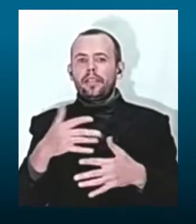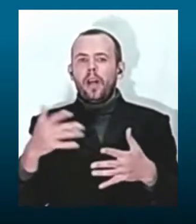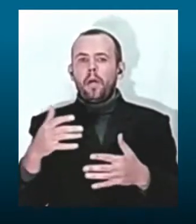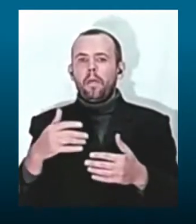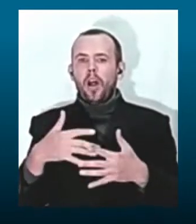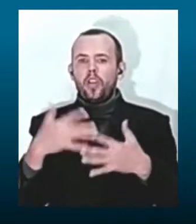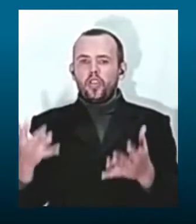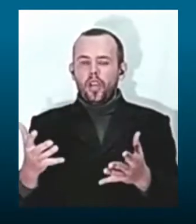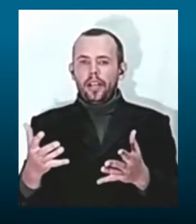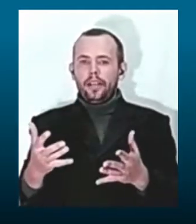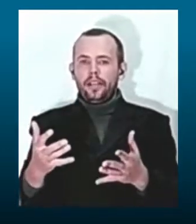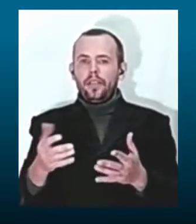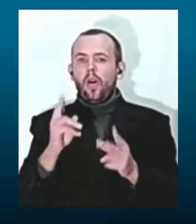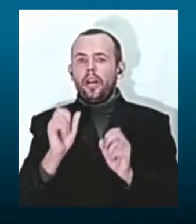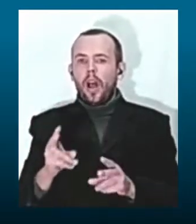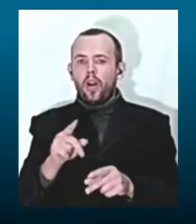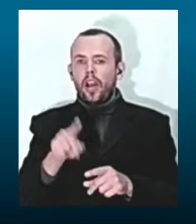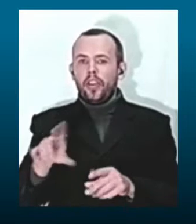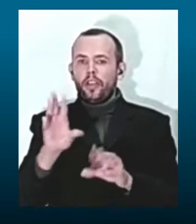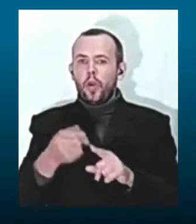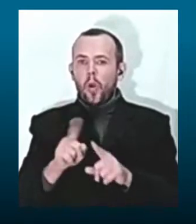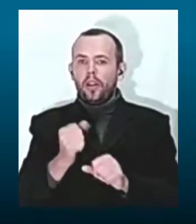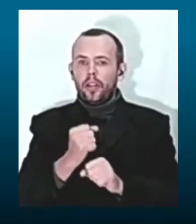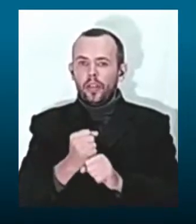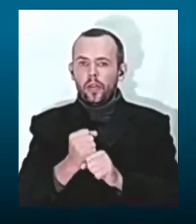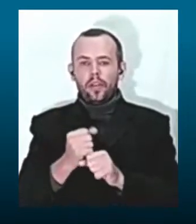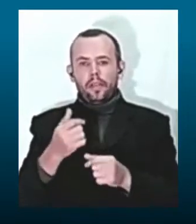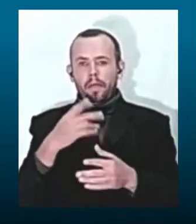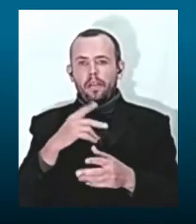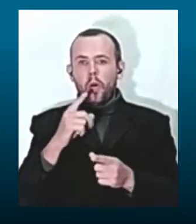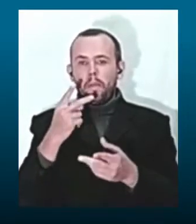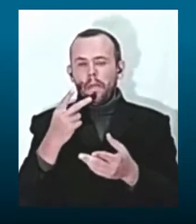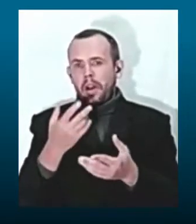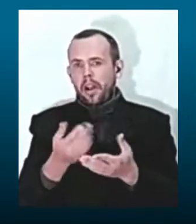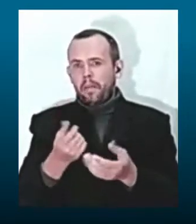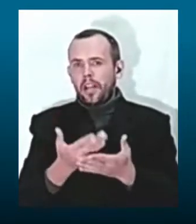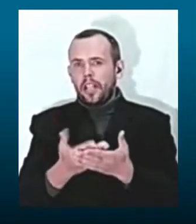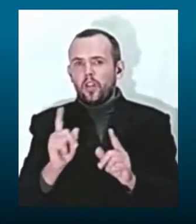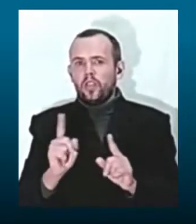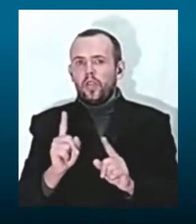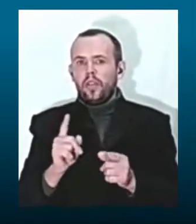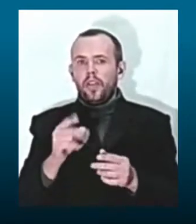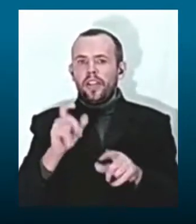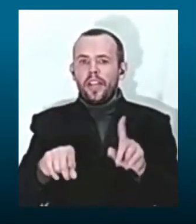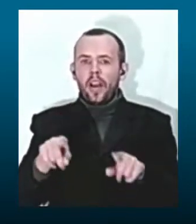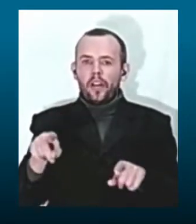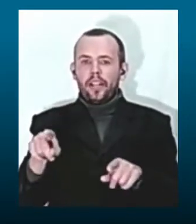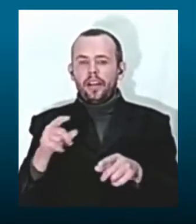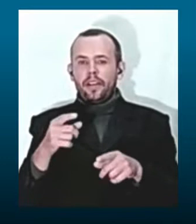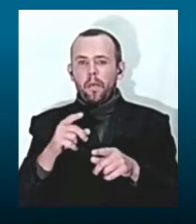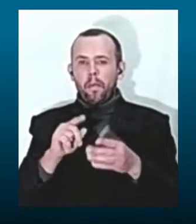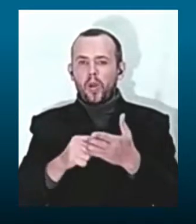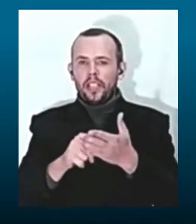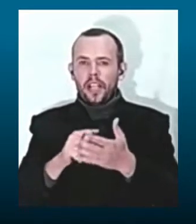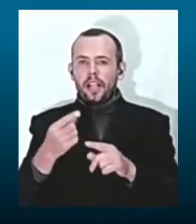Как они все это делали, мне немножечко показалось, что ну, некоторые позиции в этом рейтинге, они как